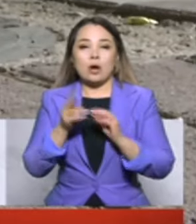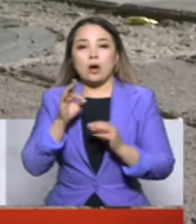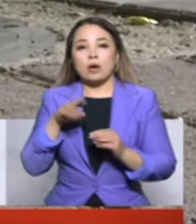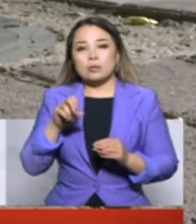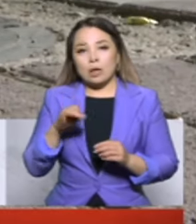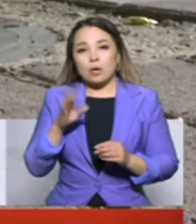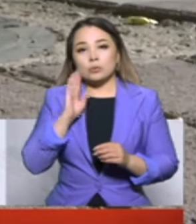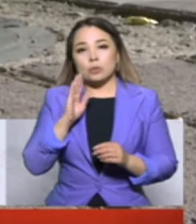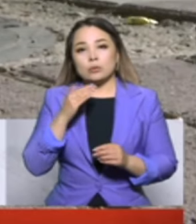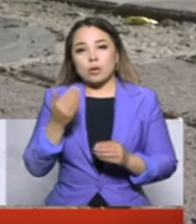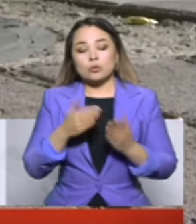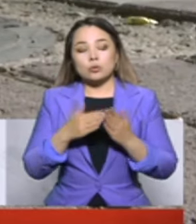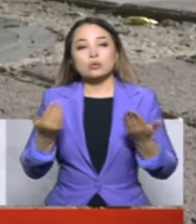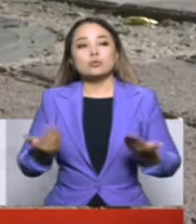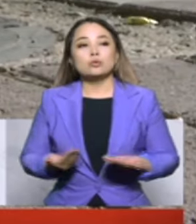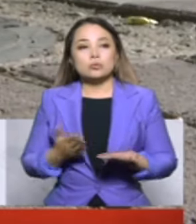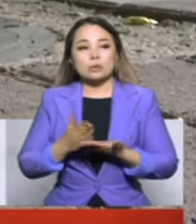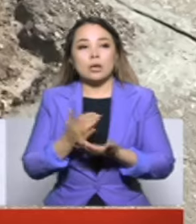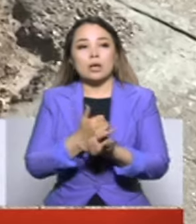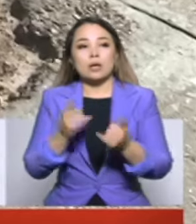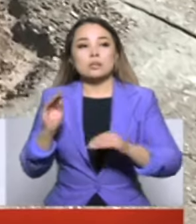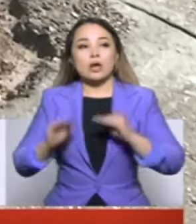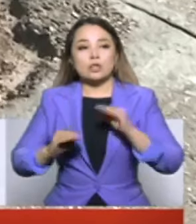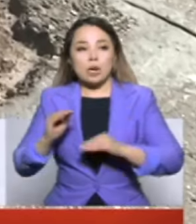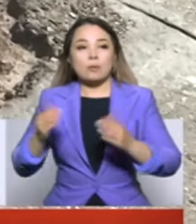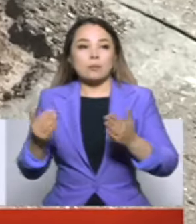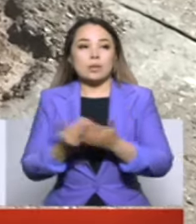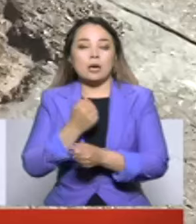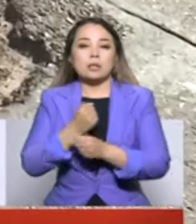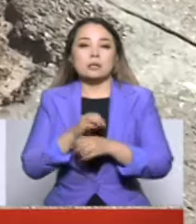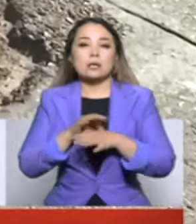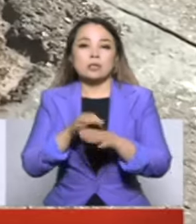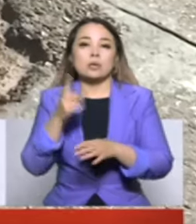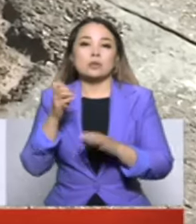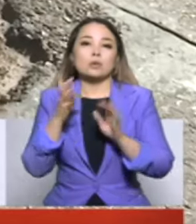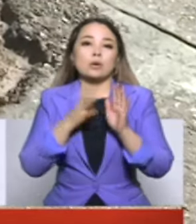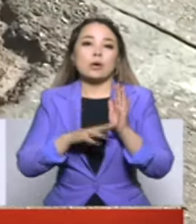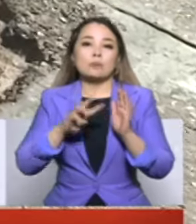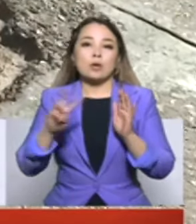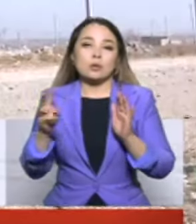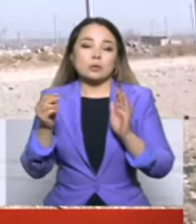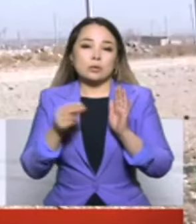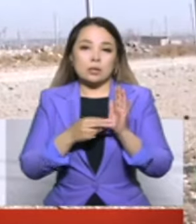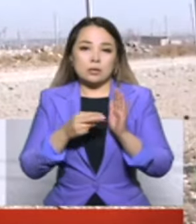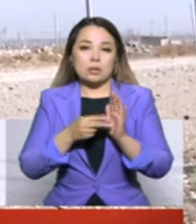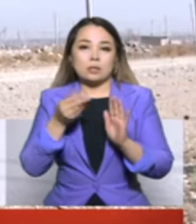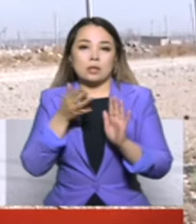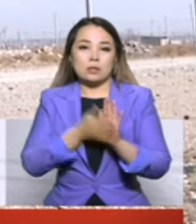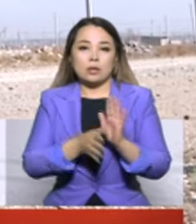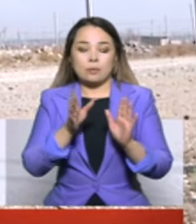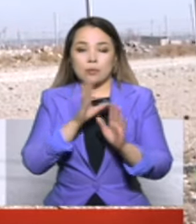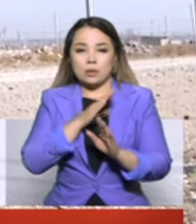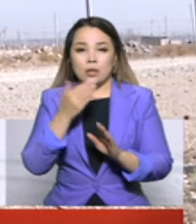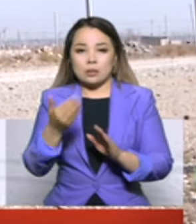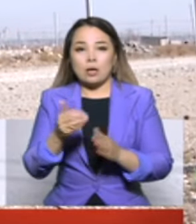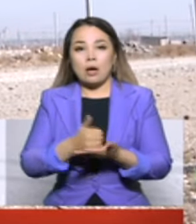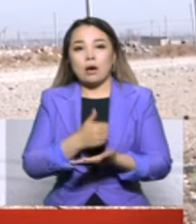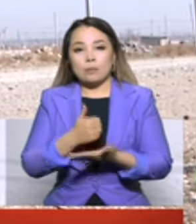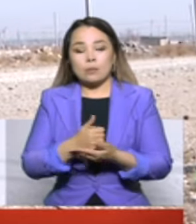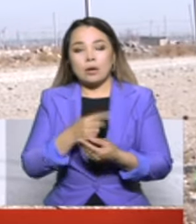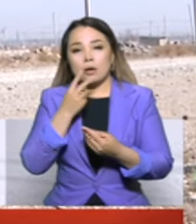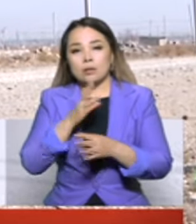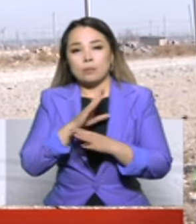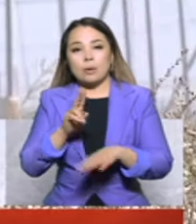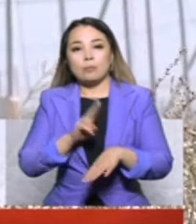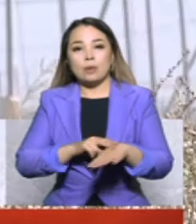және тұрғын үй коммуналдық шаруашылық мекемелерінің жабдықтарын жаңартамыз деп 190 миллион теңгені жарата жаздаған. Тіпті әкімдікке